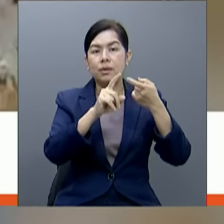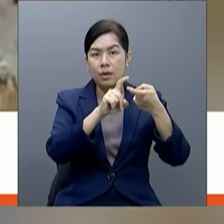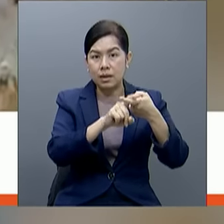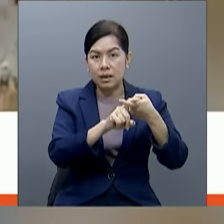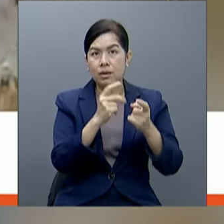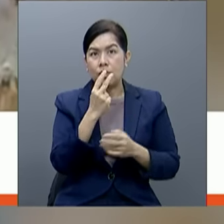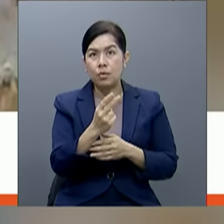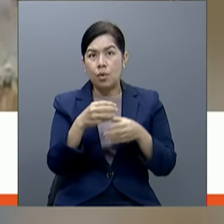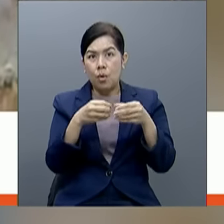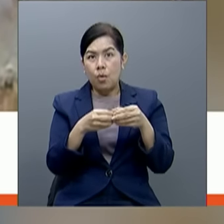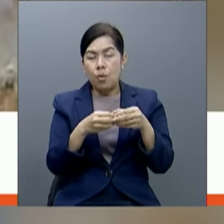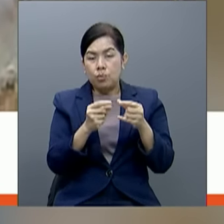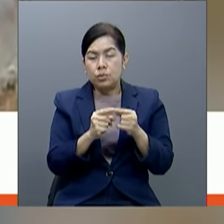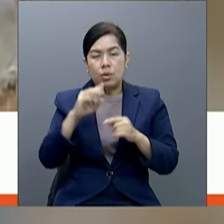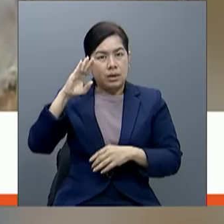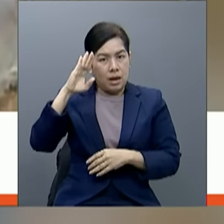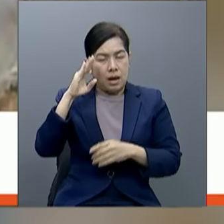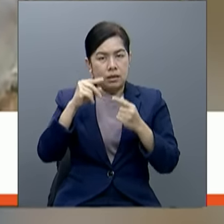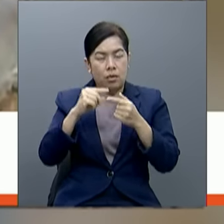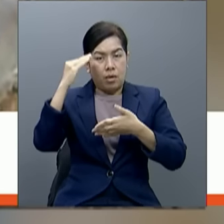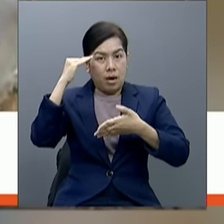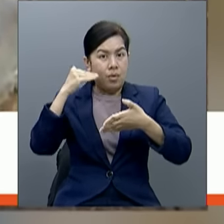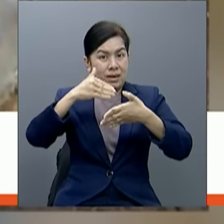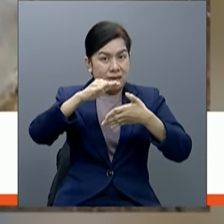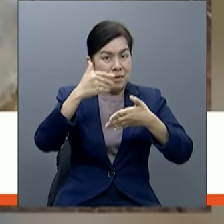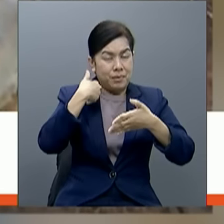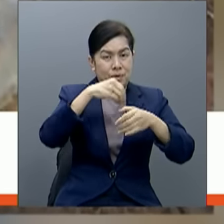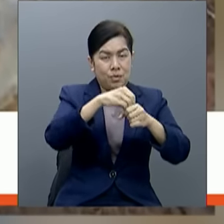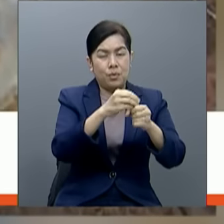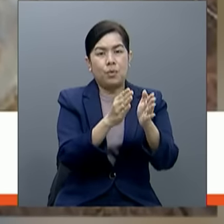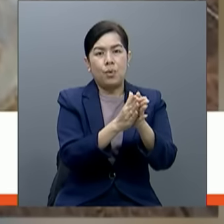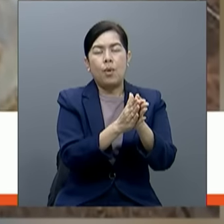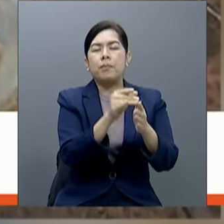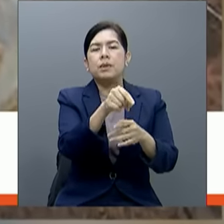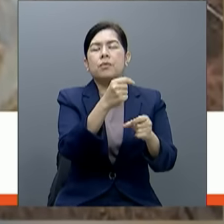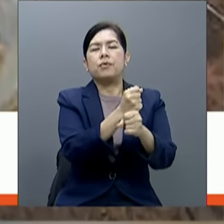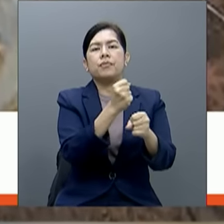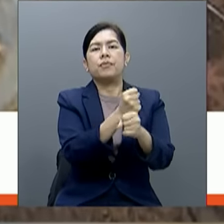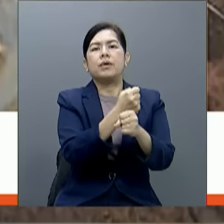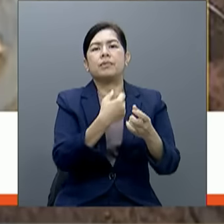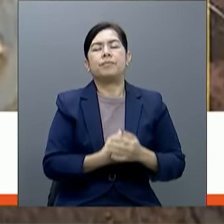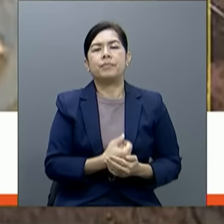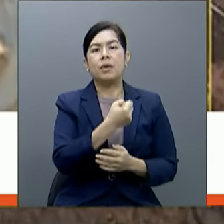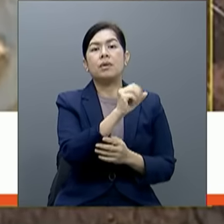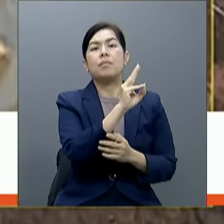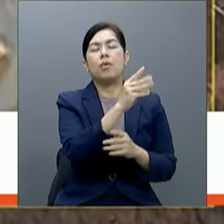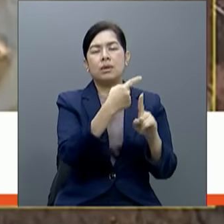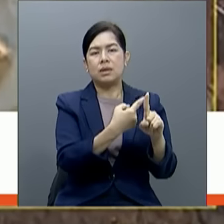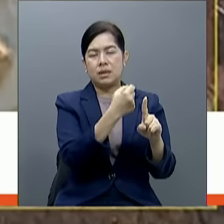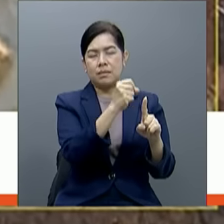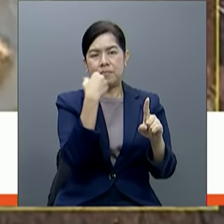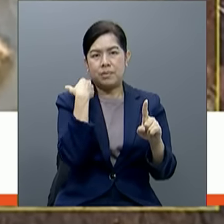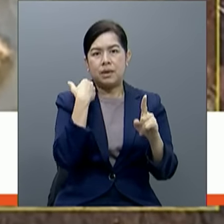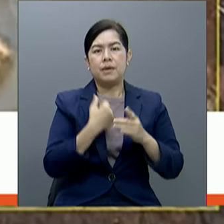เกาหลีเหนือรวมตัวอยู่ภายในพื้นที่ฝึกซ้อมเมื่อวันที่16ตุลาคมที่ผ่านมาหลังจากทหารหน่วยพิเศษของเกาหลีเหนือ